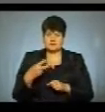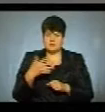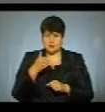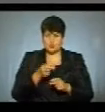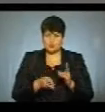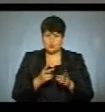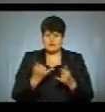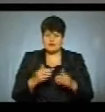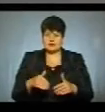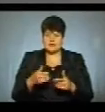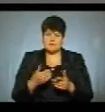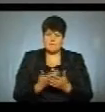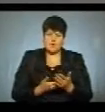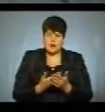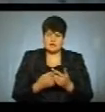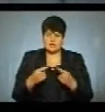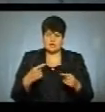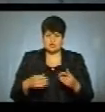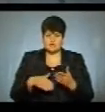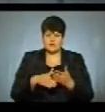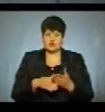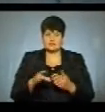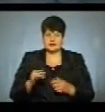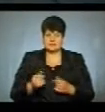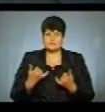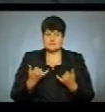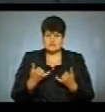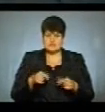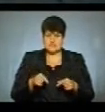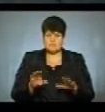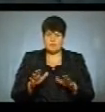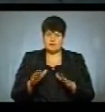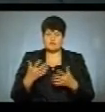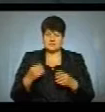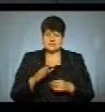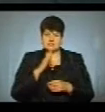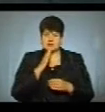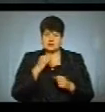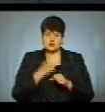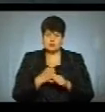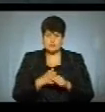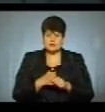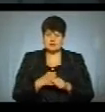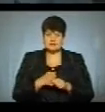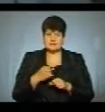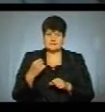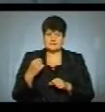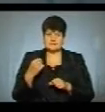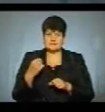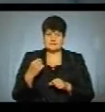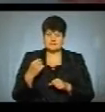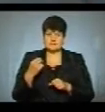вона дає поради іншим волонтерам. В даний момент я сьогодні вже своїми дівчатами зробила 20, 40,